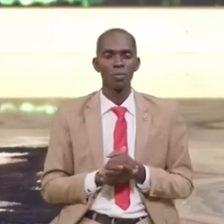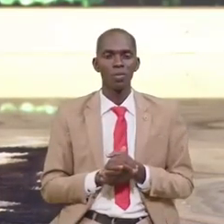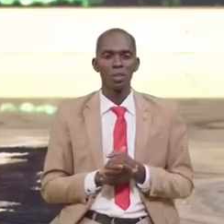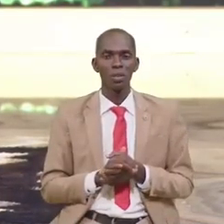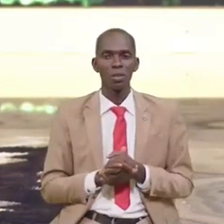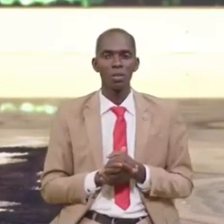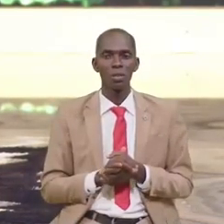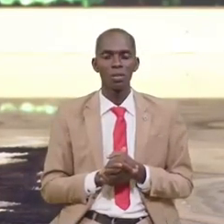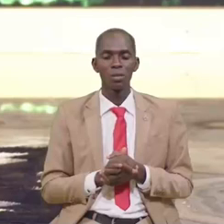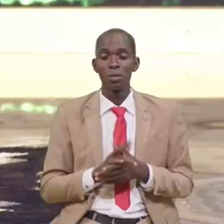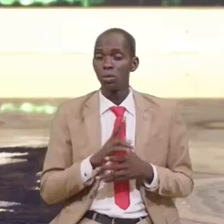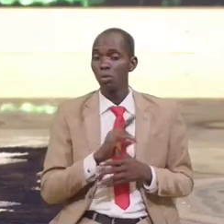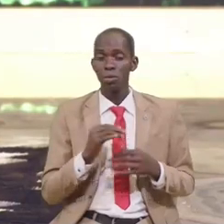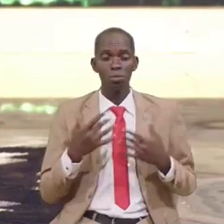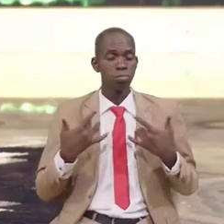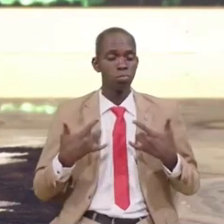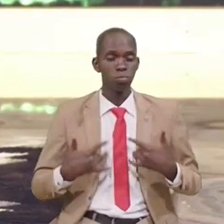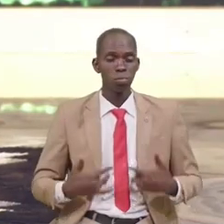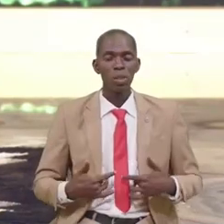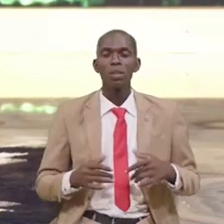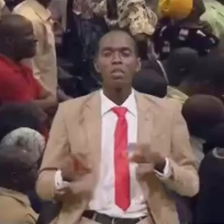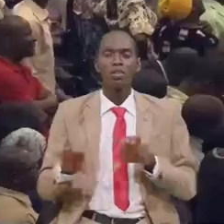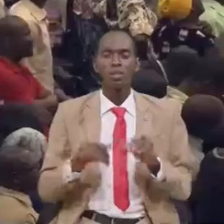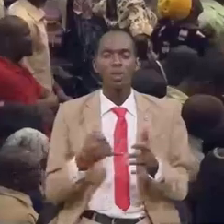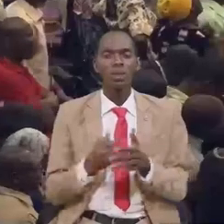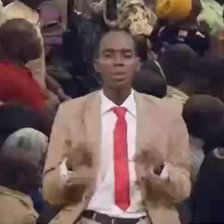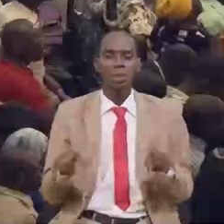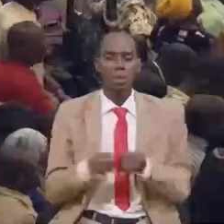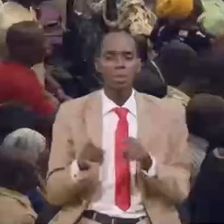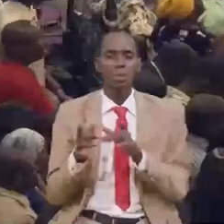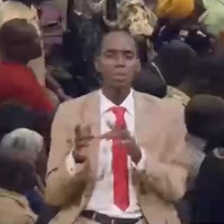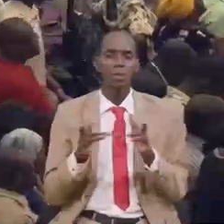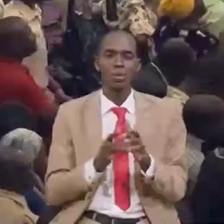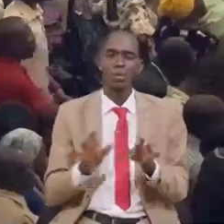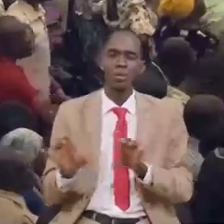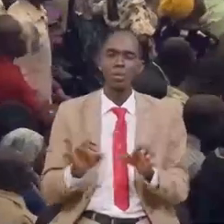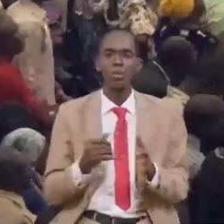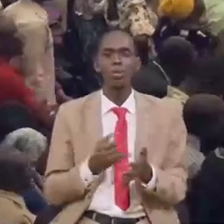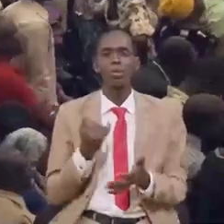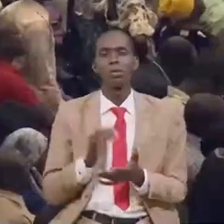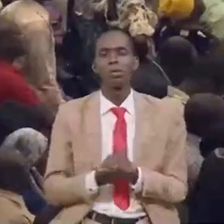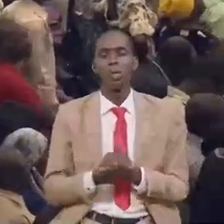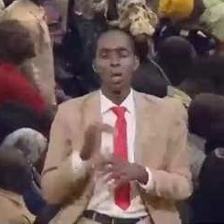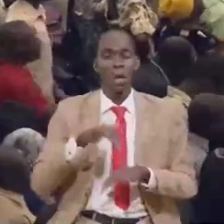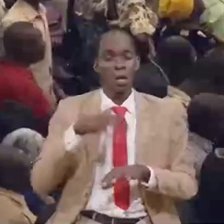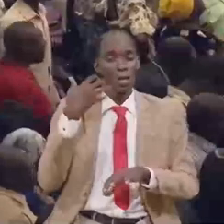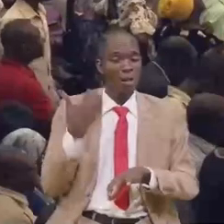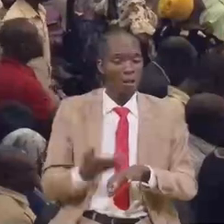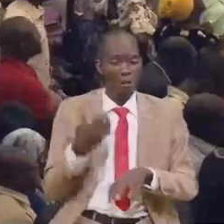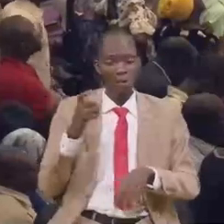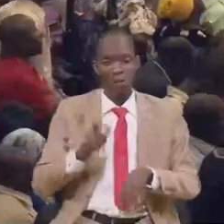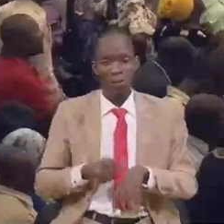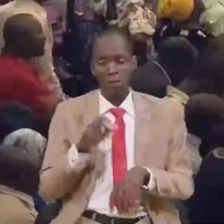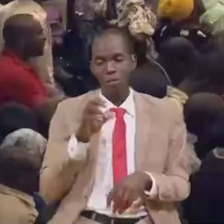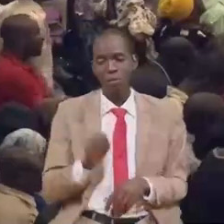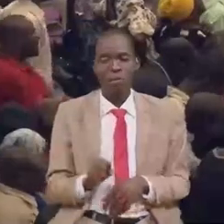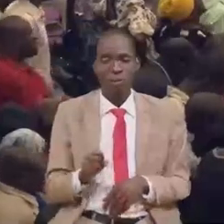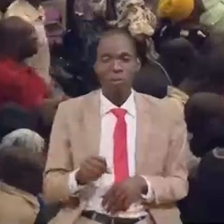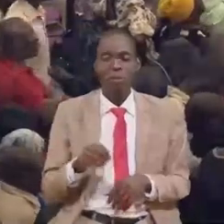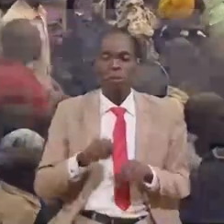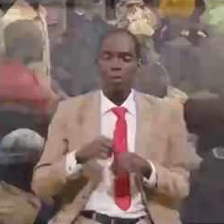Pas de découragement. Faites comme Christ l'a fait. En un moment difficile,